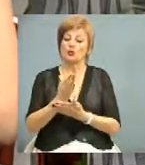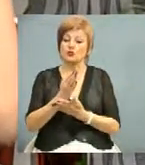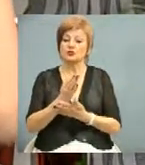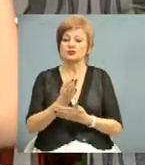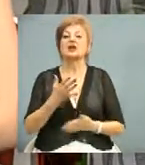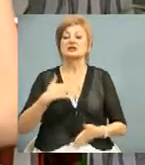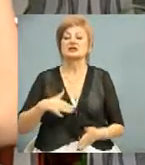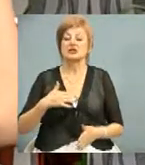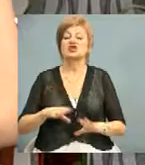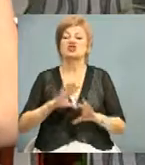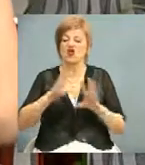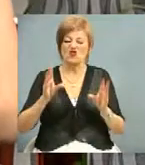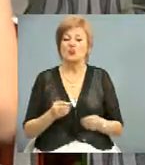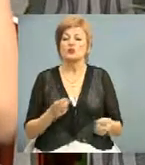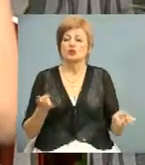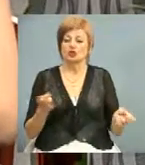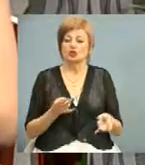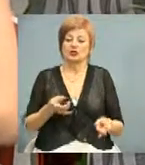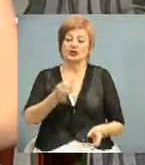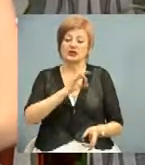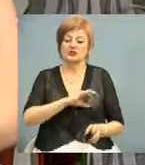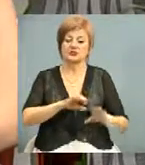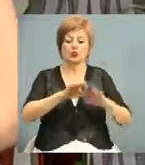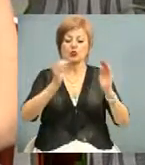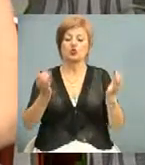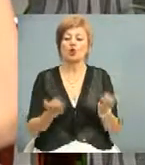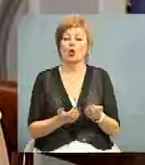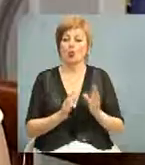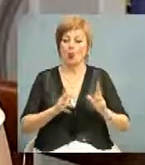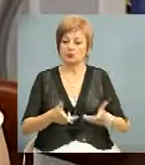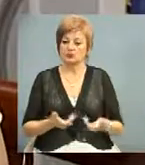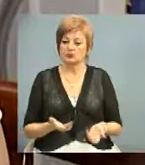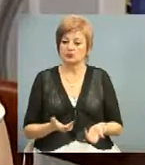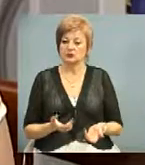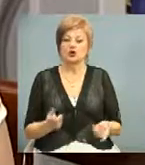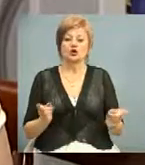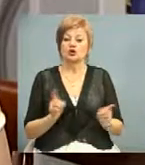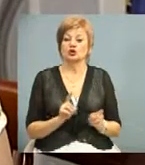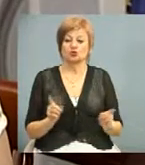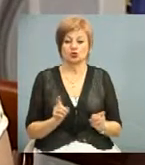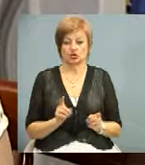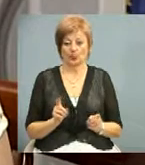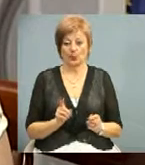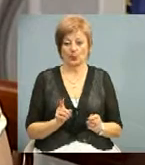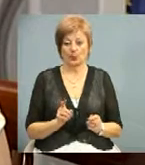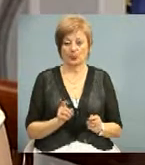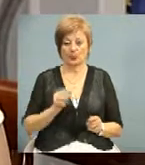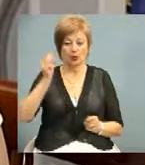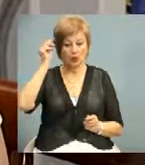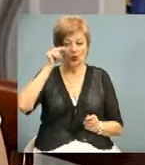для чого взагалі варто використовувати глобус та для чого він потрібний? Ну, для того, щоб